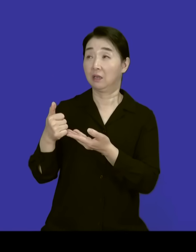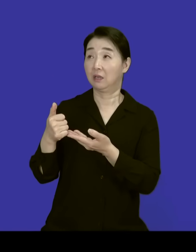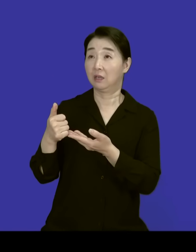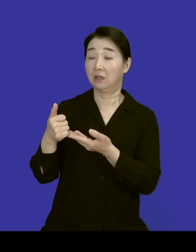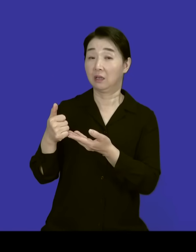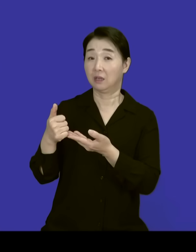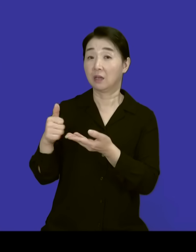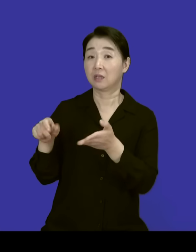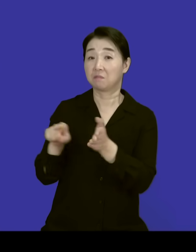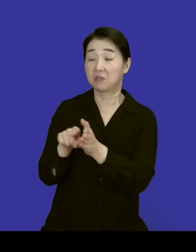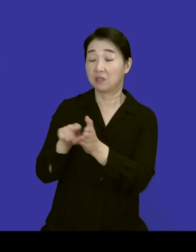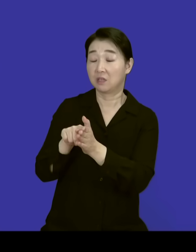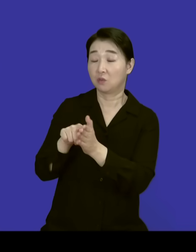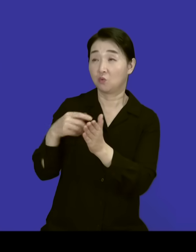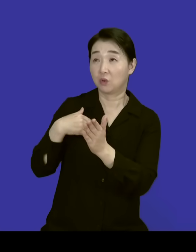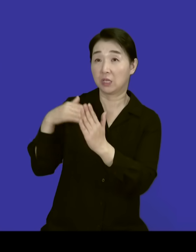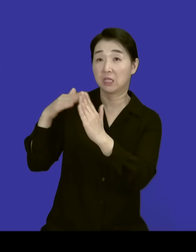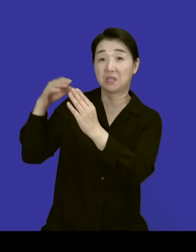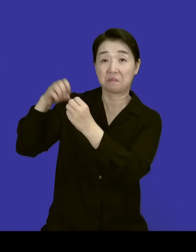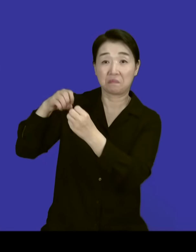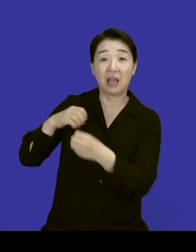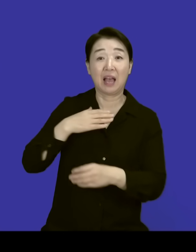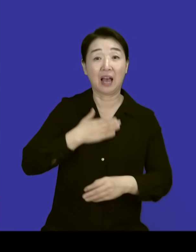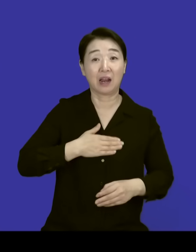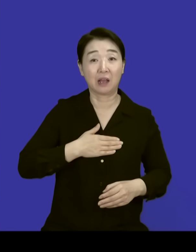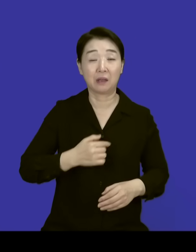알고 있었고. 아, 뿌리가 있었군요. 네, 그렇지만